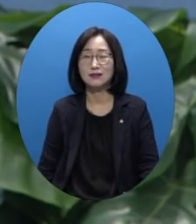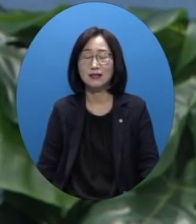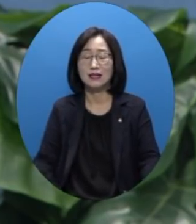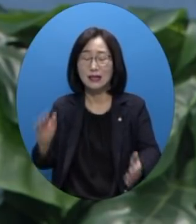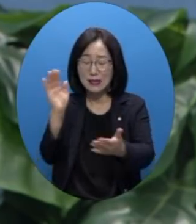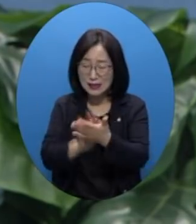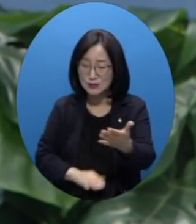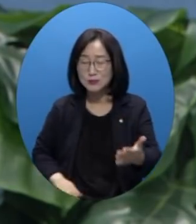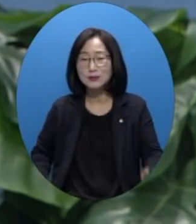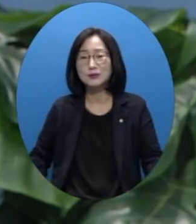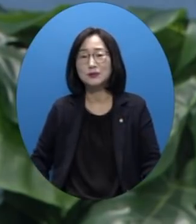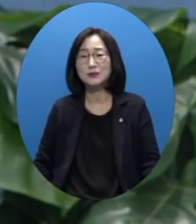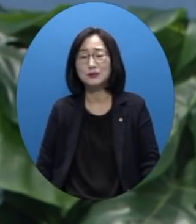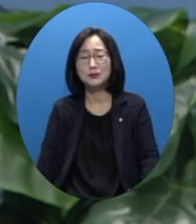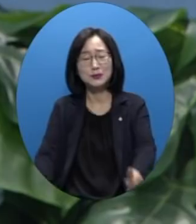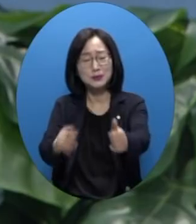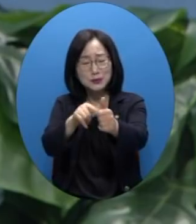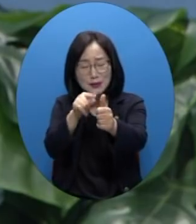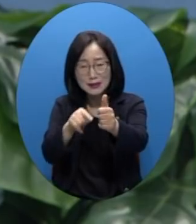아이고, 그때